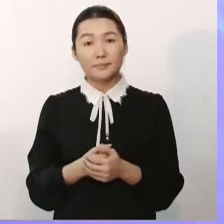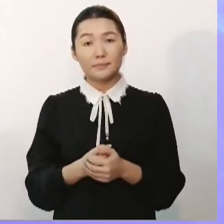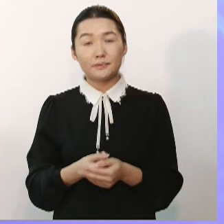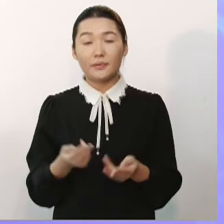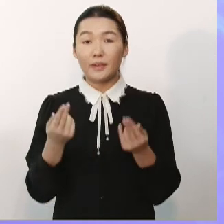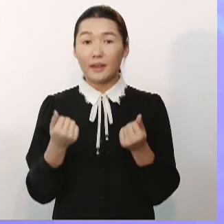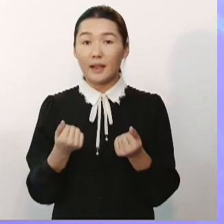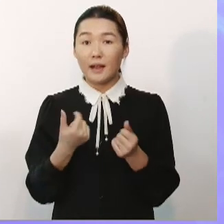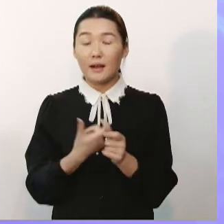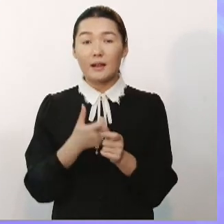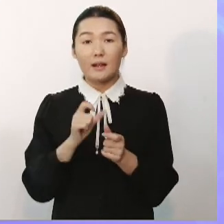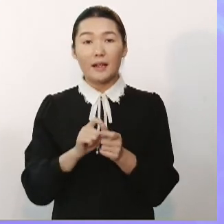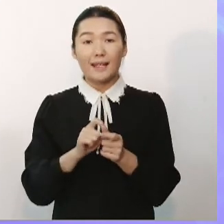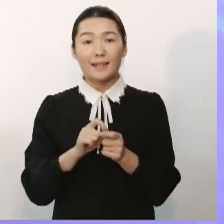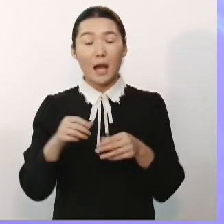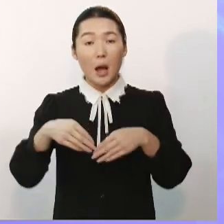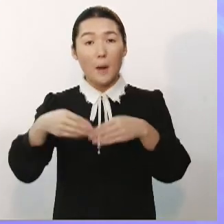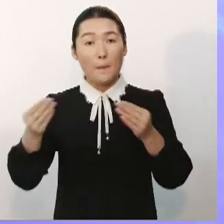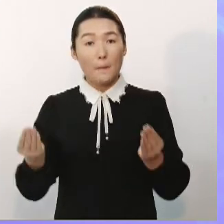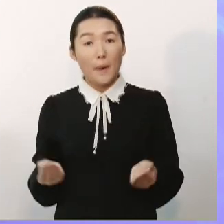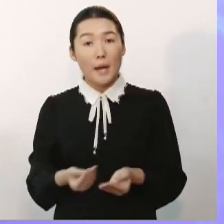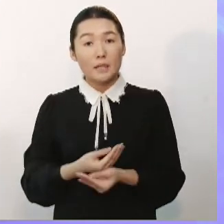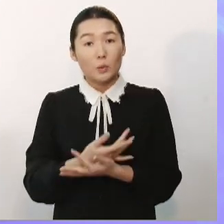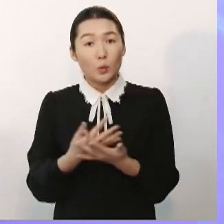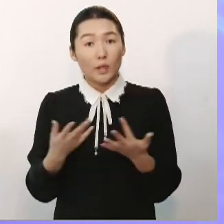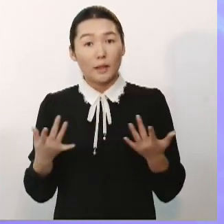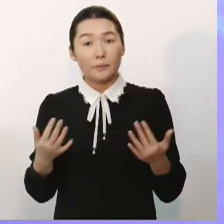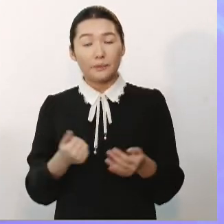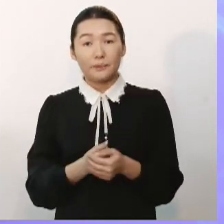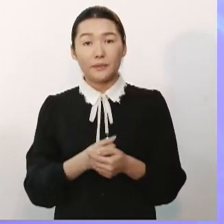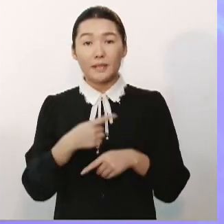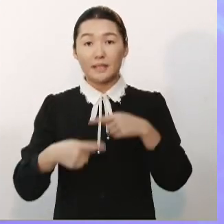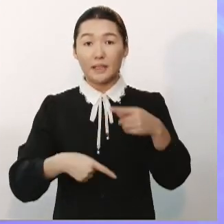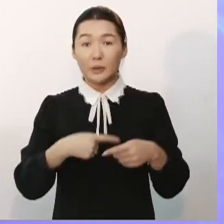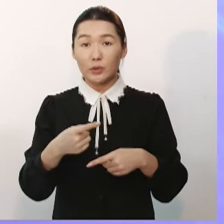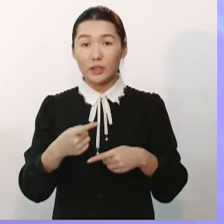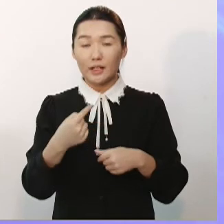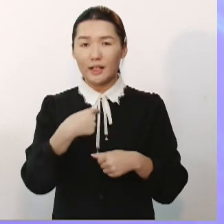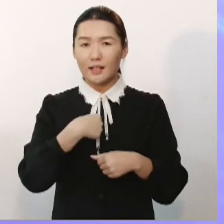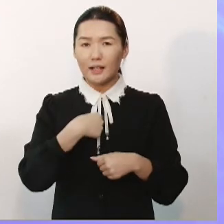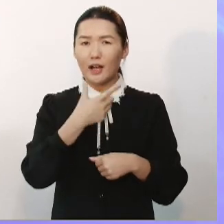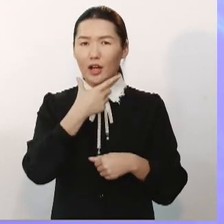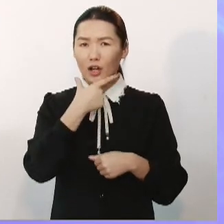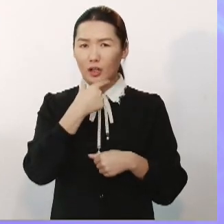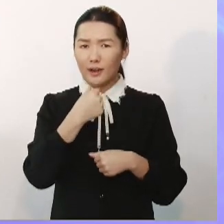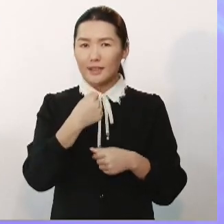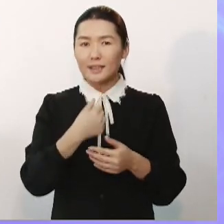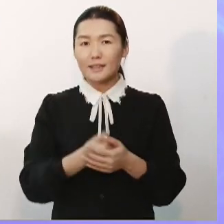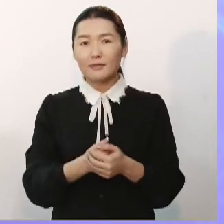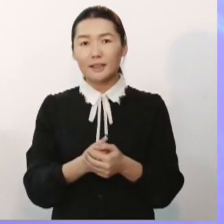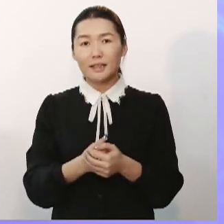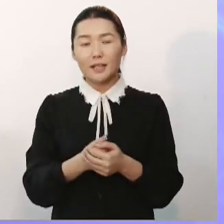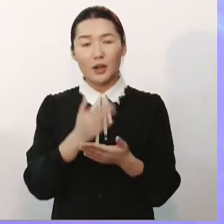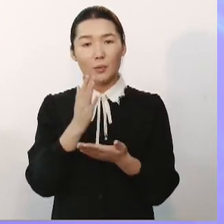Да, это посуда. Следующее. Я красивый.